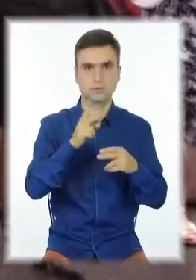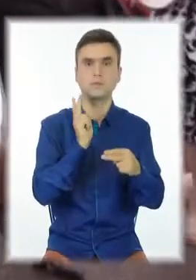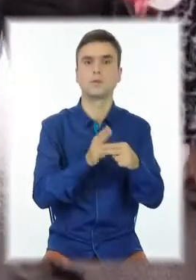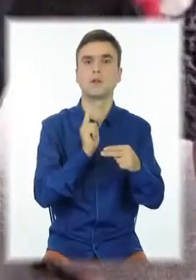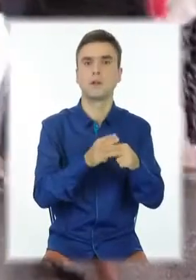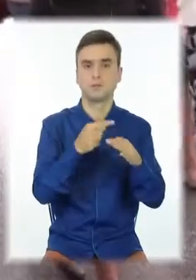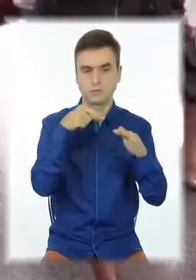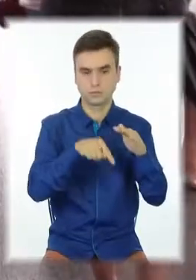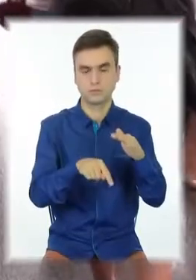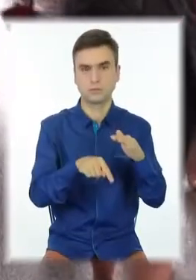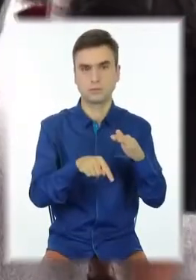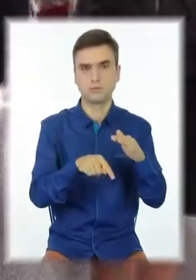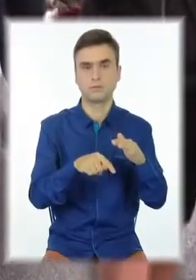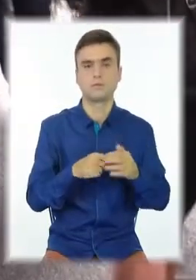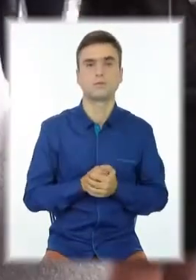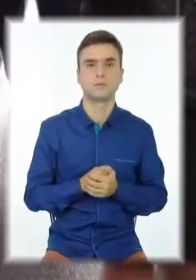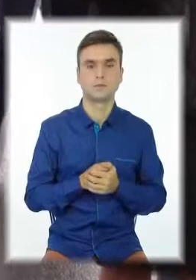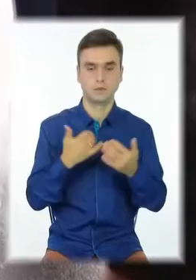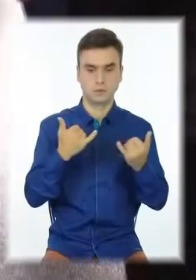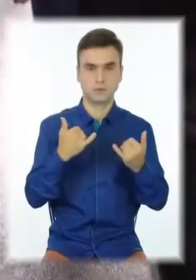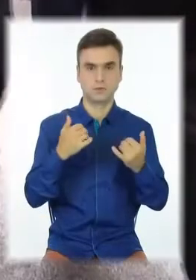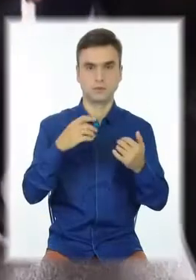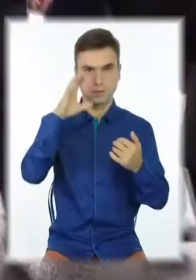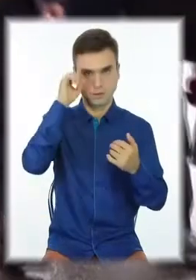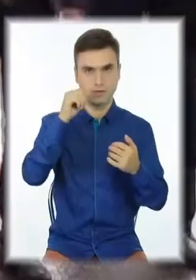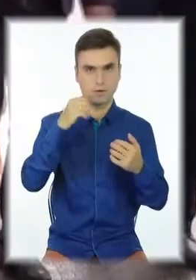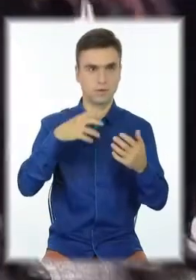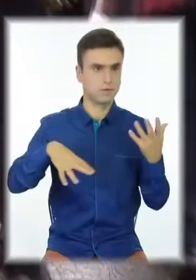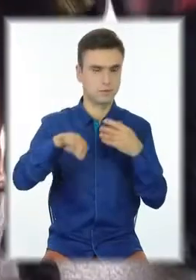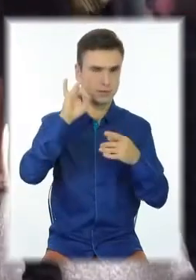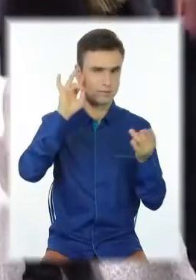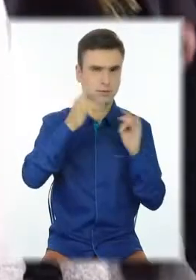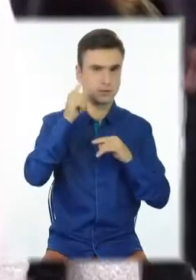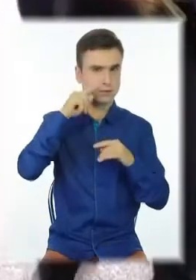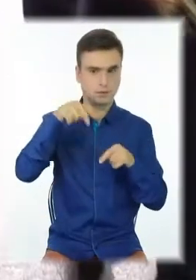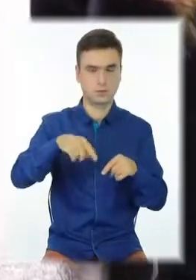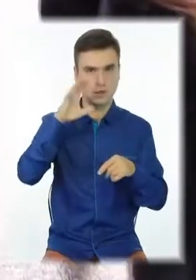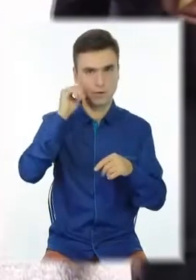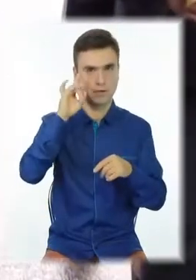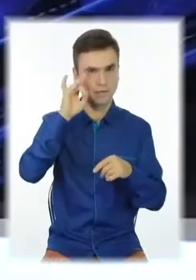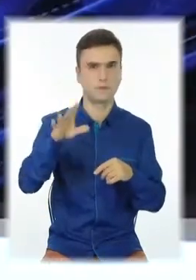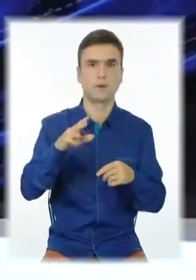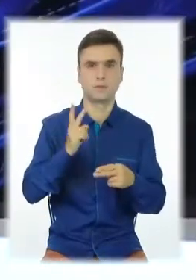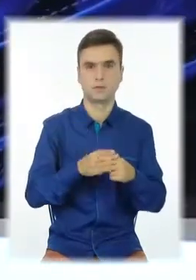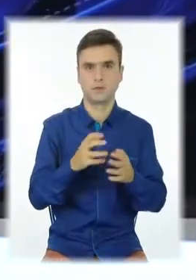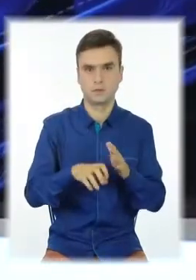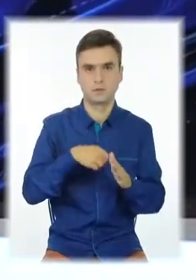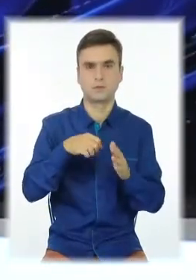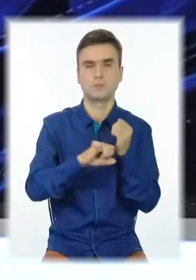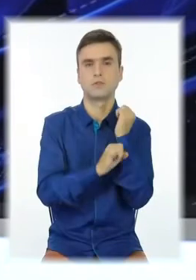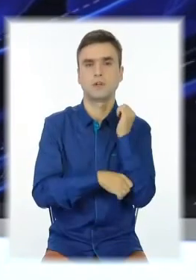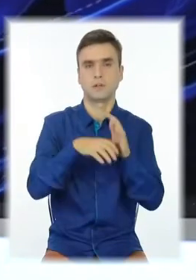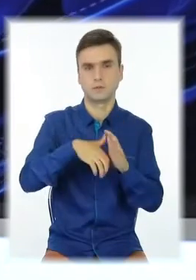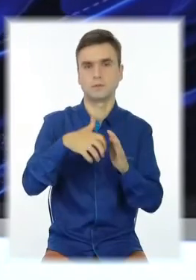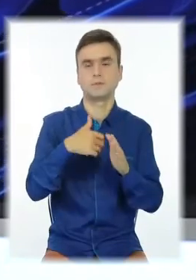наш город не только своим стальным сердцем, а и богатством, и всем, чем мы можем сегодня гордиться. Таким